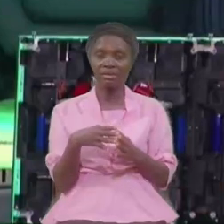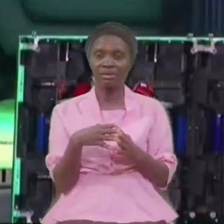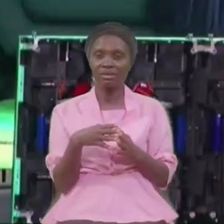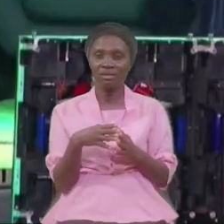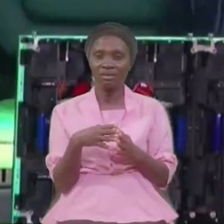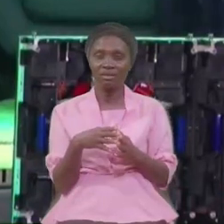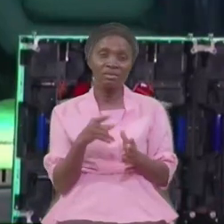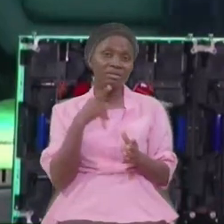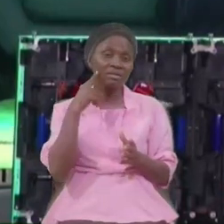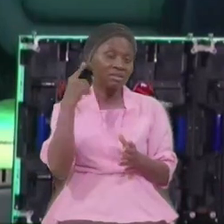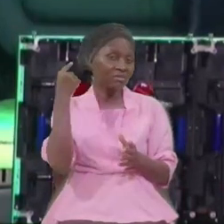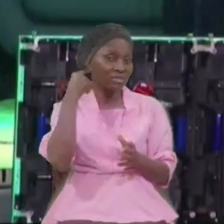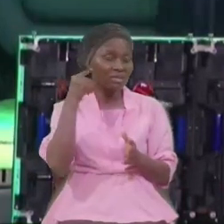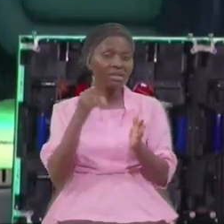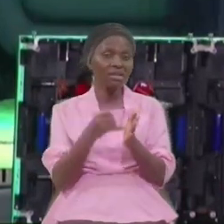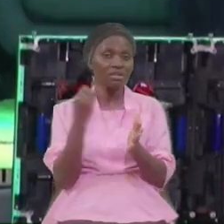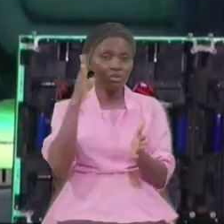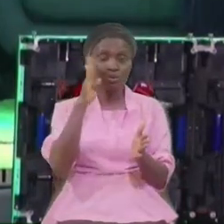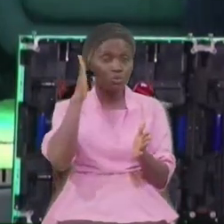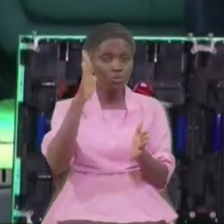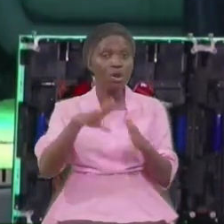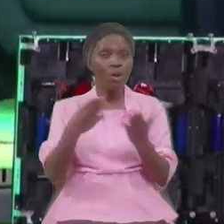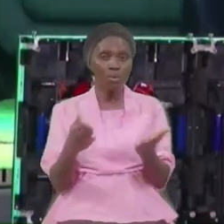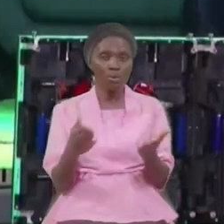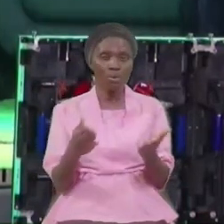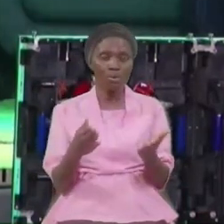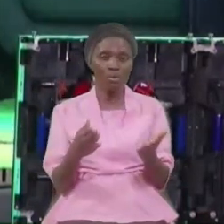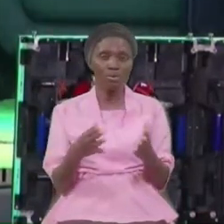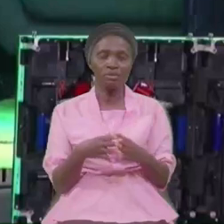Si vous avez une oreille sourde,